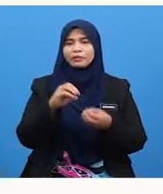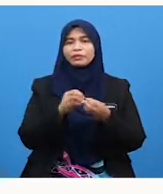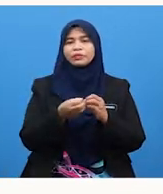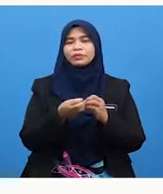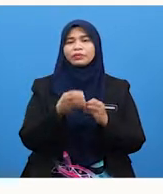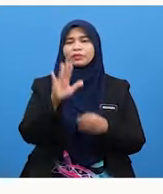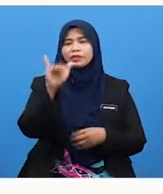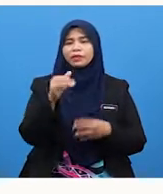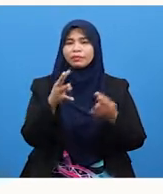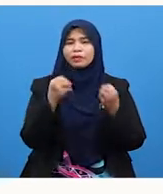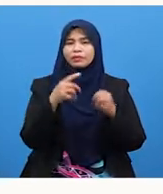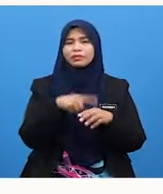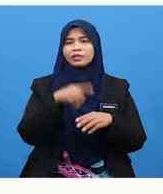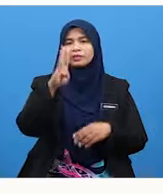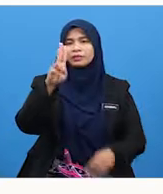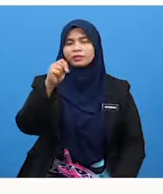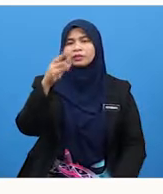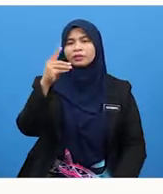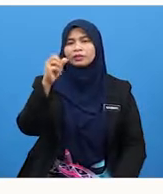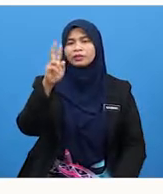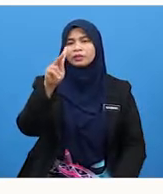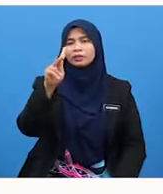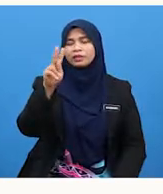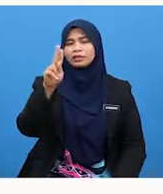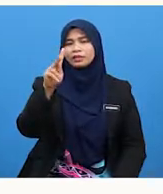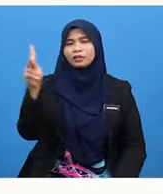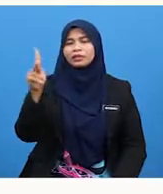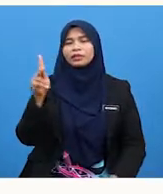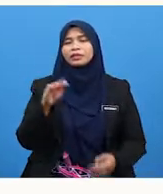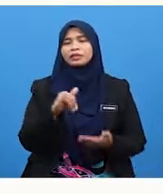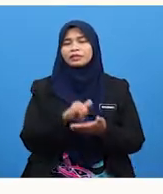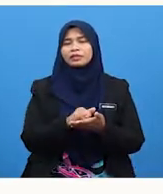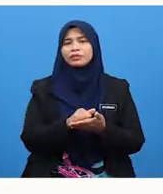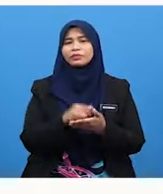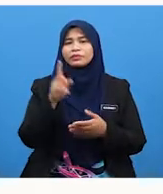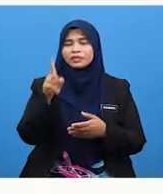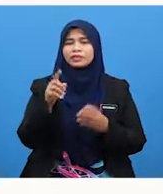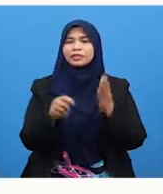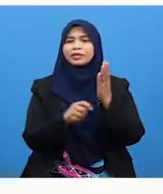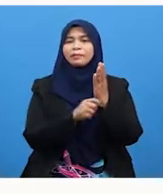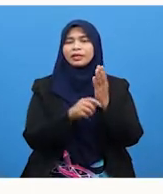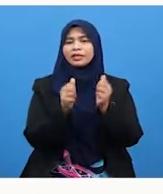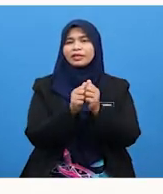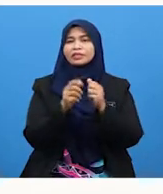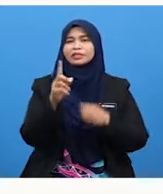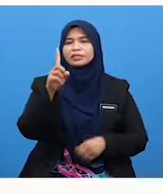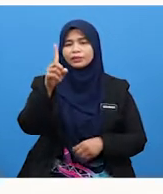yang hendak dibundarkan iaitu digit 3 perlu ditambah dengan digit